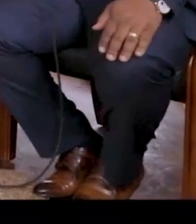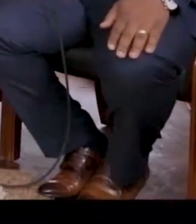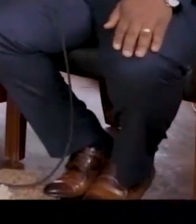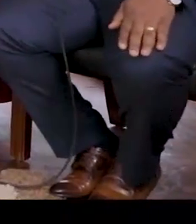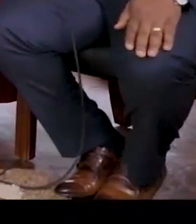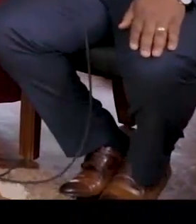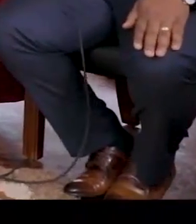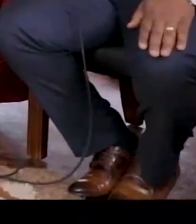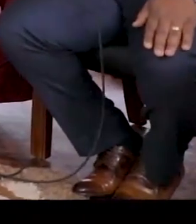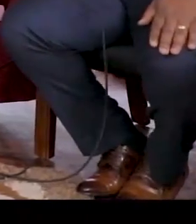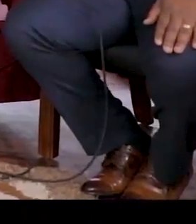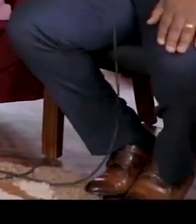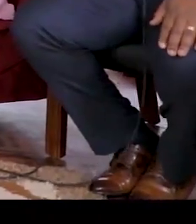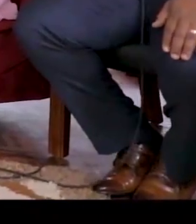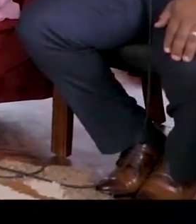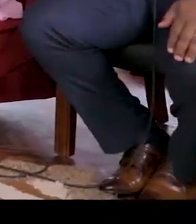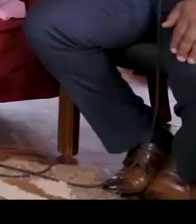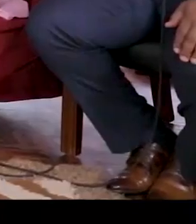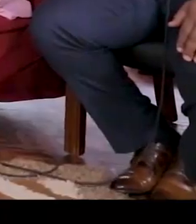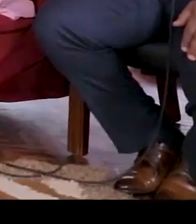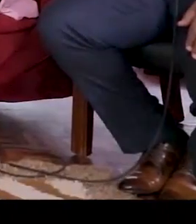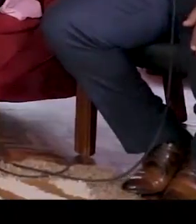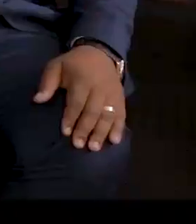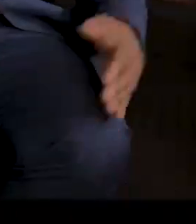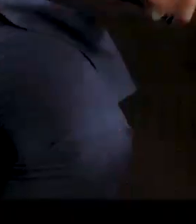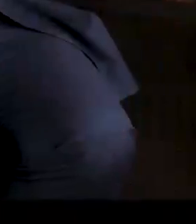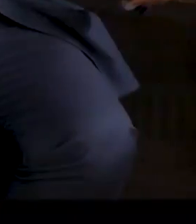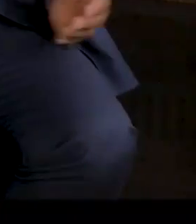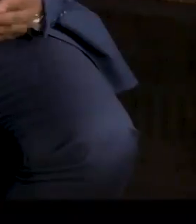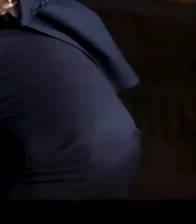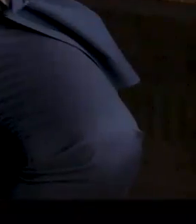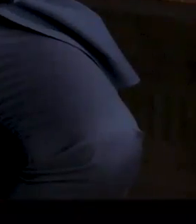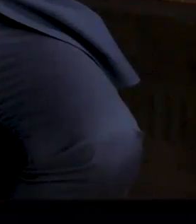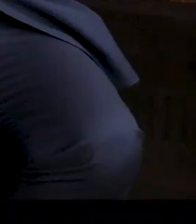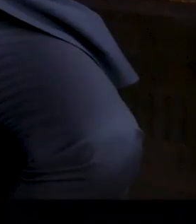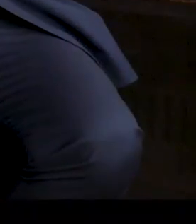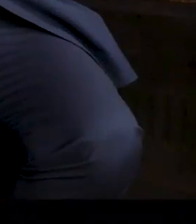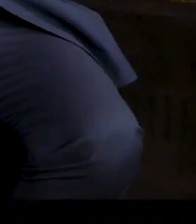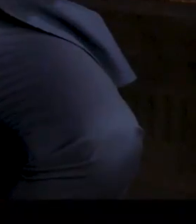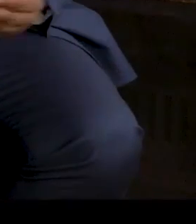Wati wa fabi uya Nditeri